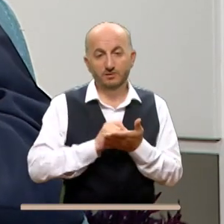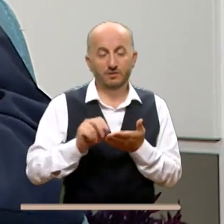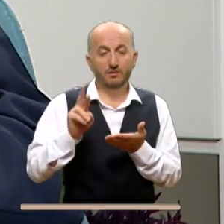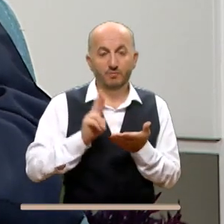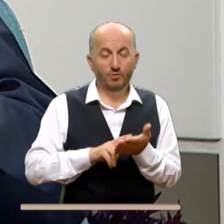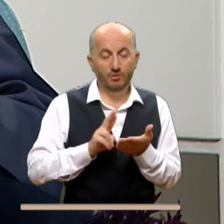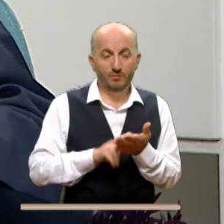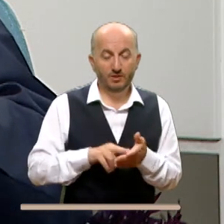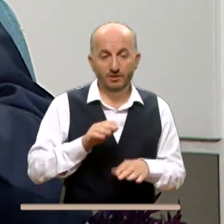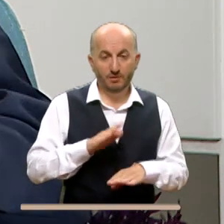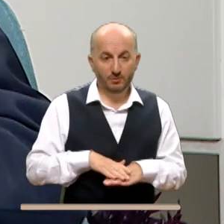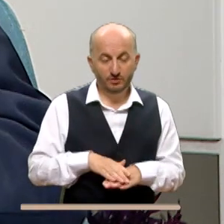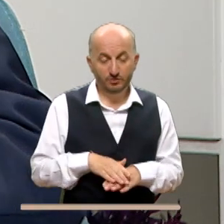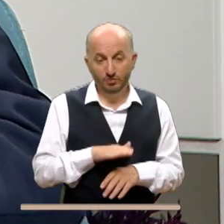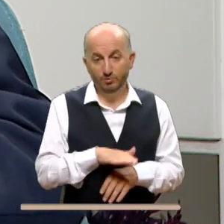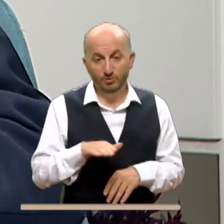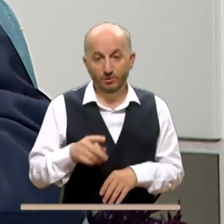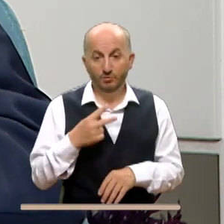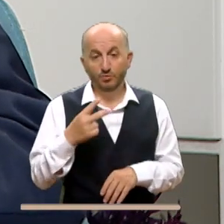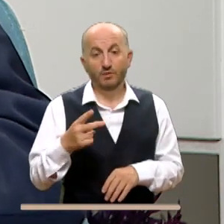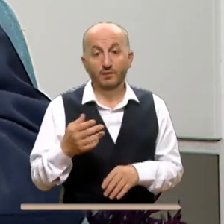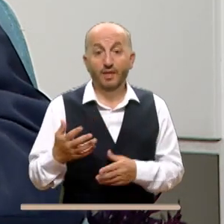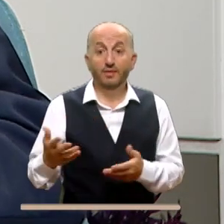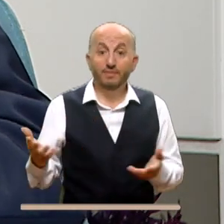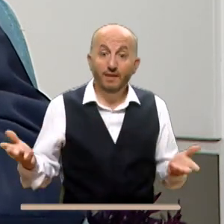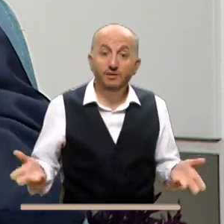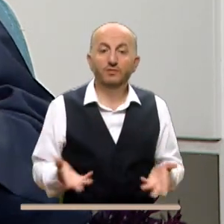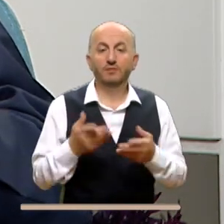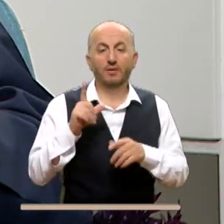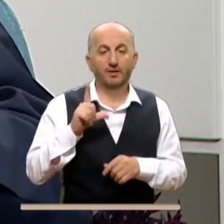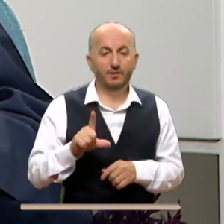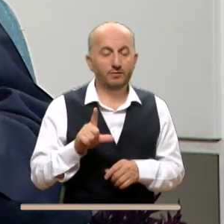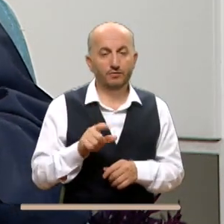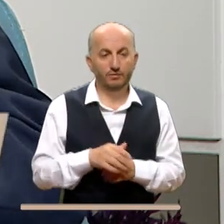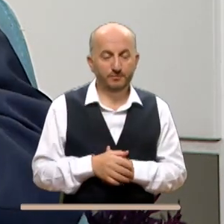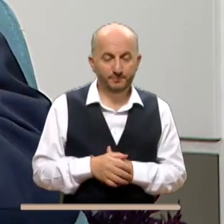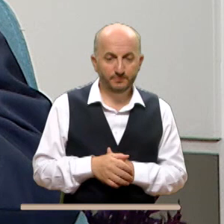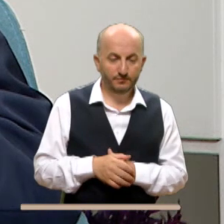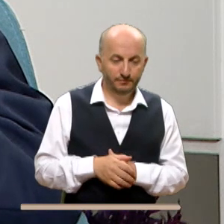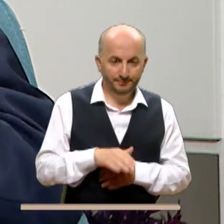yapacak. Çocukları bu yönde teşvik etmek gerekiyor. Orada görüyoruz ki çocukların kapasiteleri